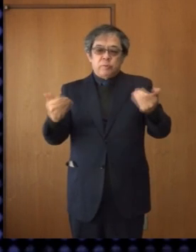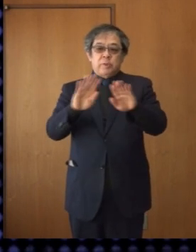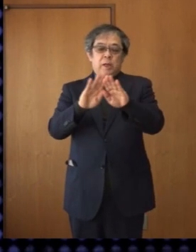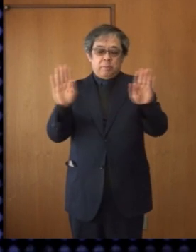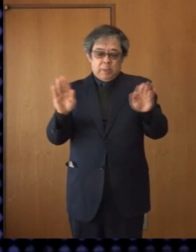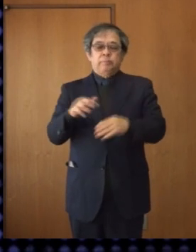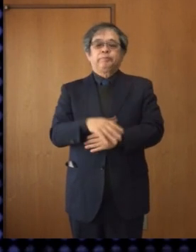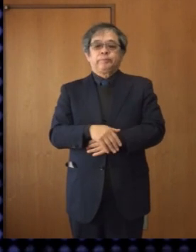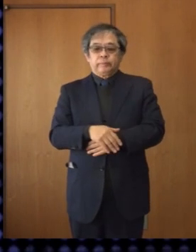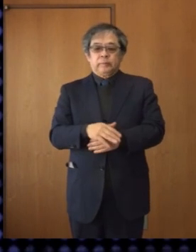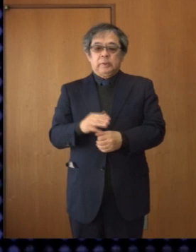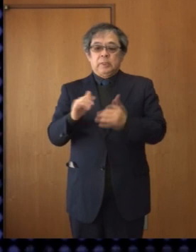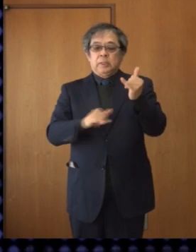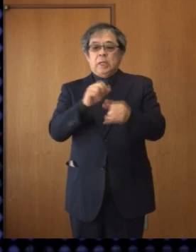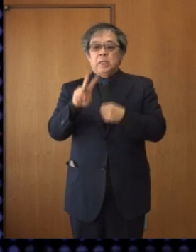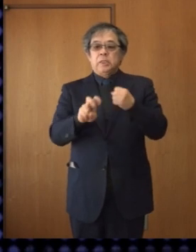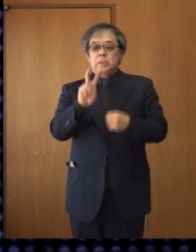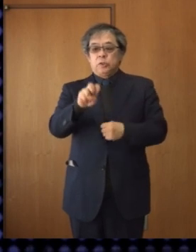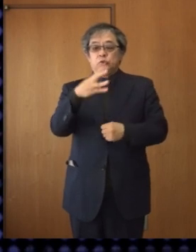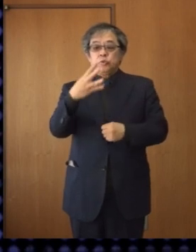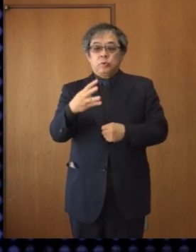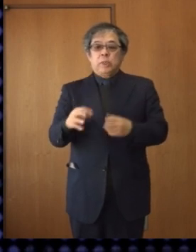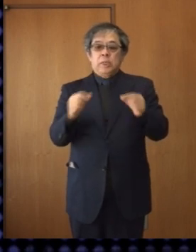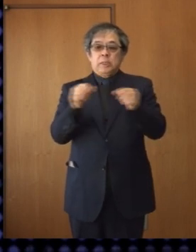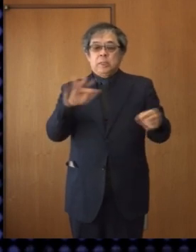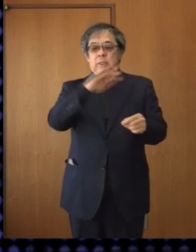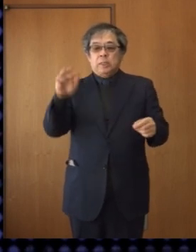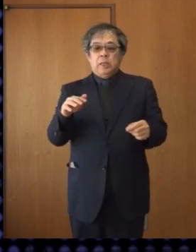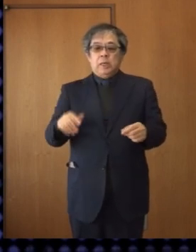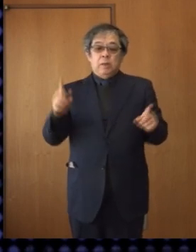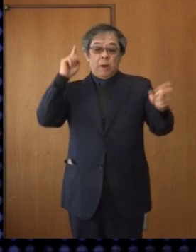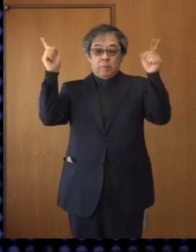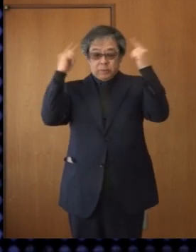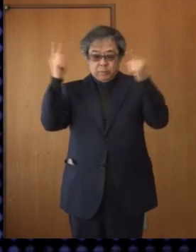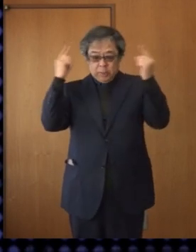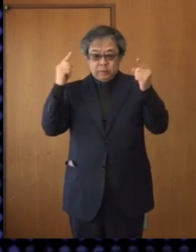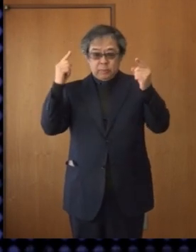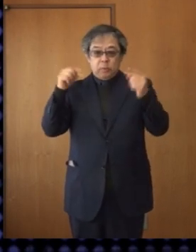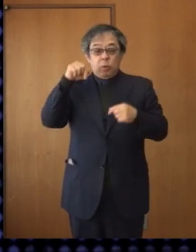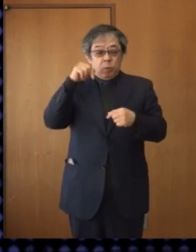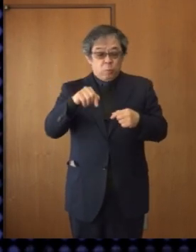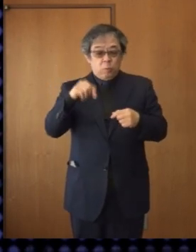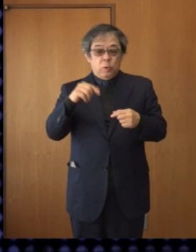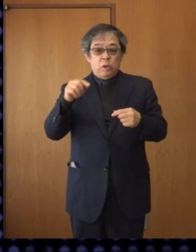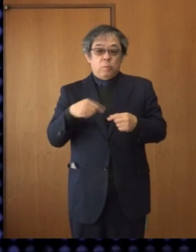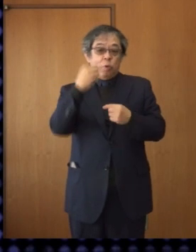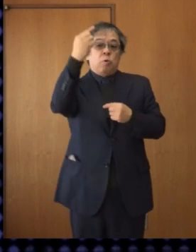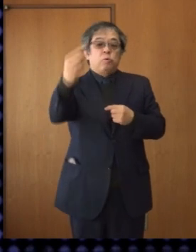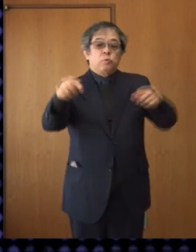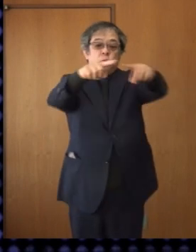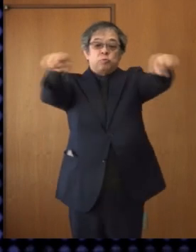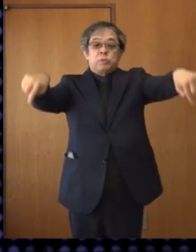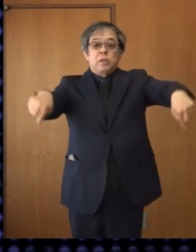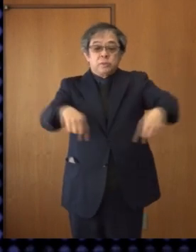第24回長山フェスティバルでは、こちらも4年ぶりに野外ステージで音楽、ダ